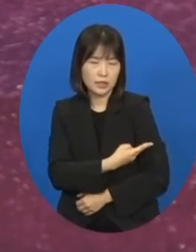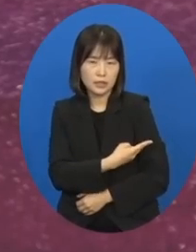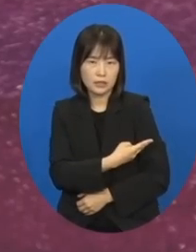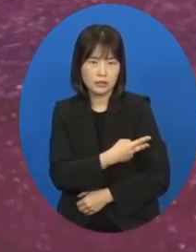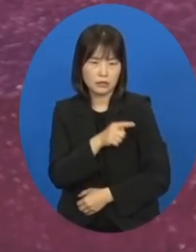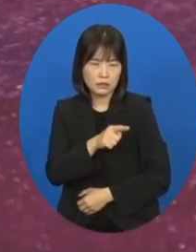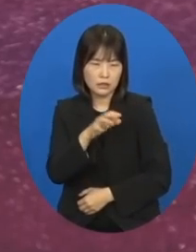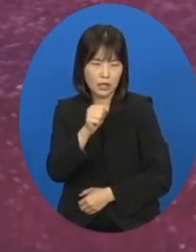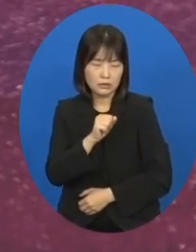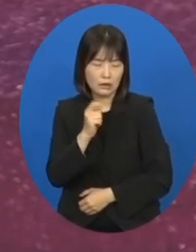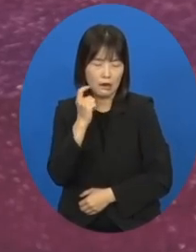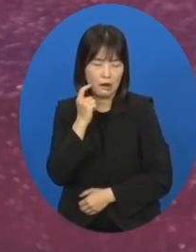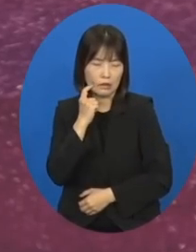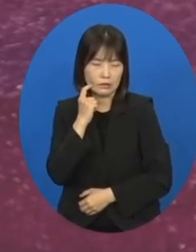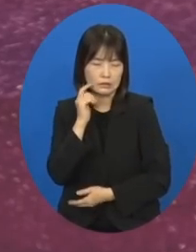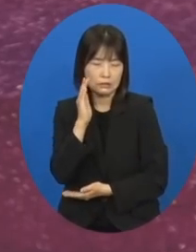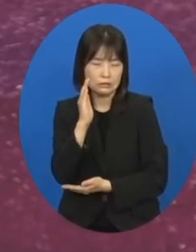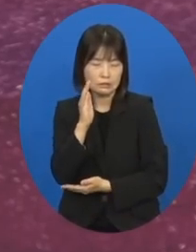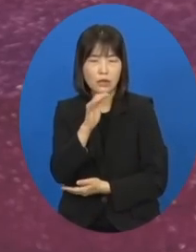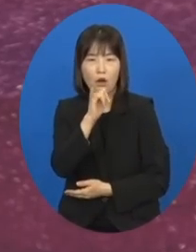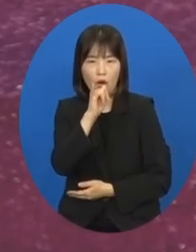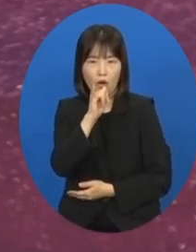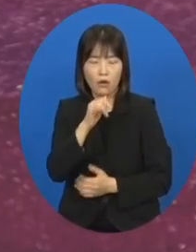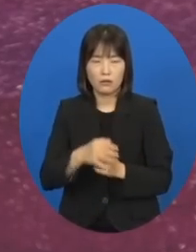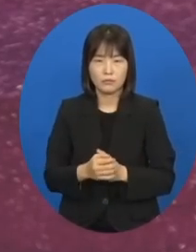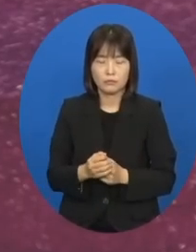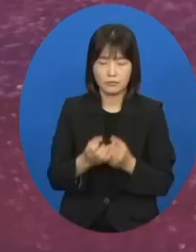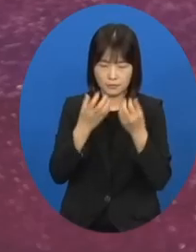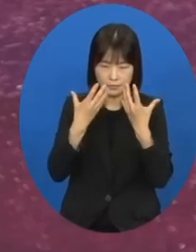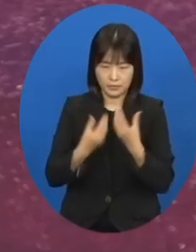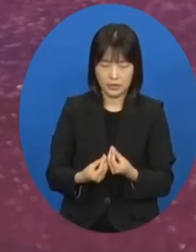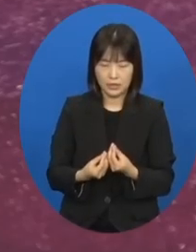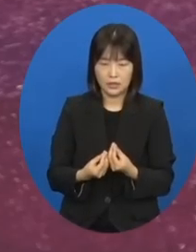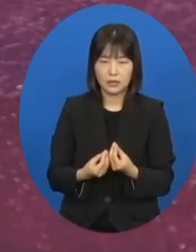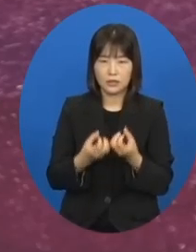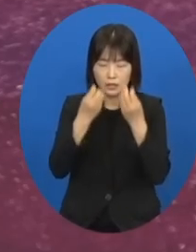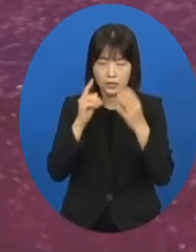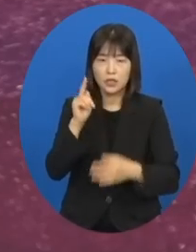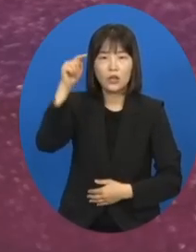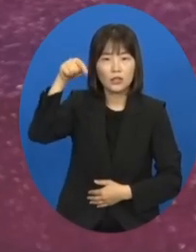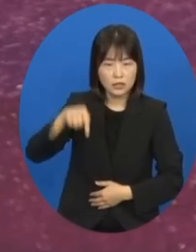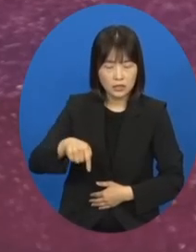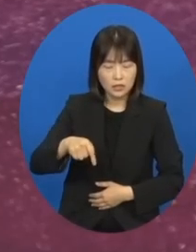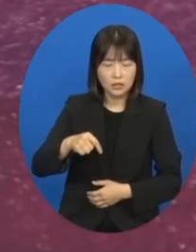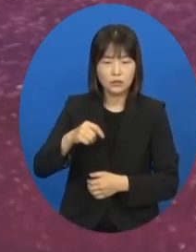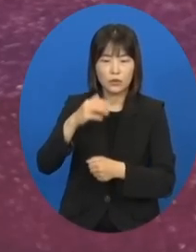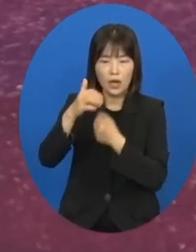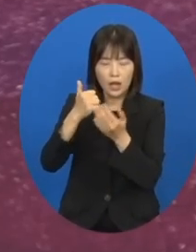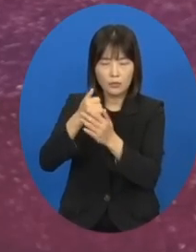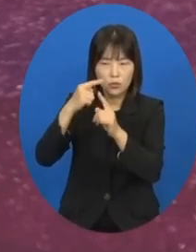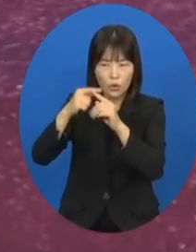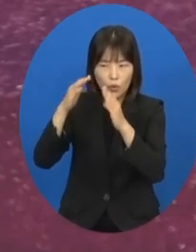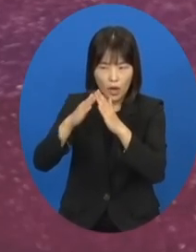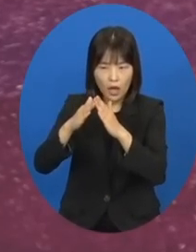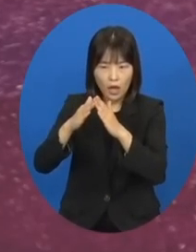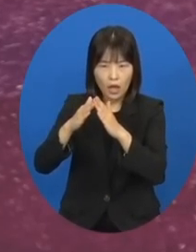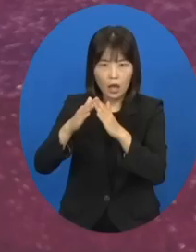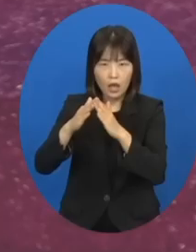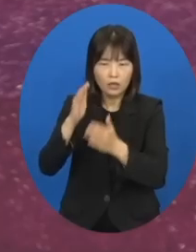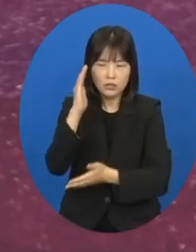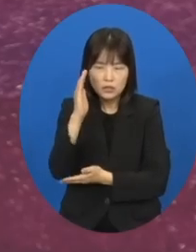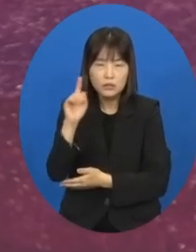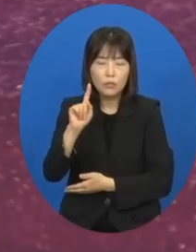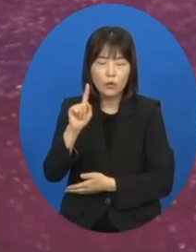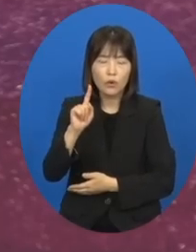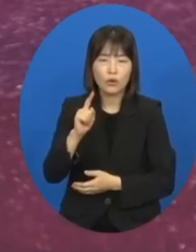그렇게 장난을칩니다 예를 들면 신천지나 하나님의 교회의 핵심 교리가 바로 새 언약입니다 그러니까 우리가 새 언약을